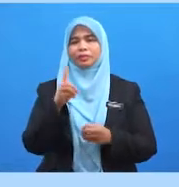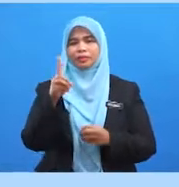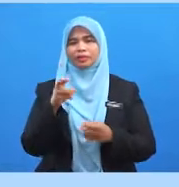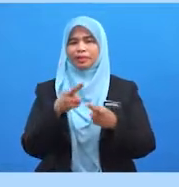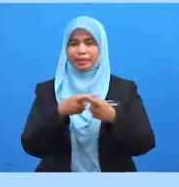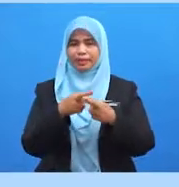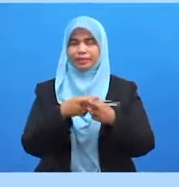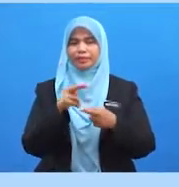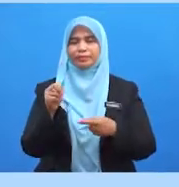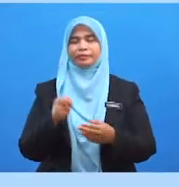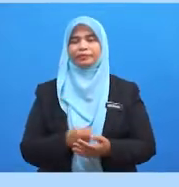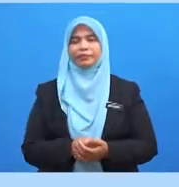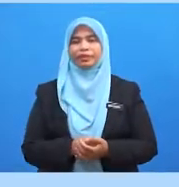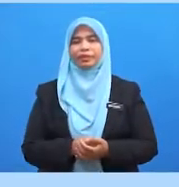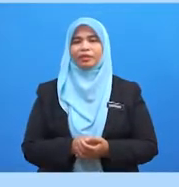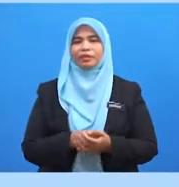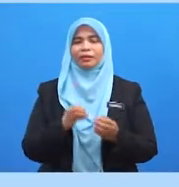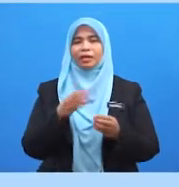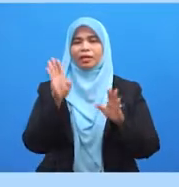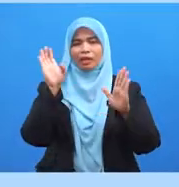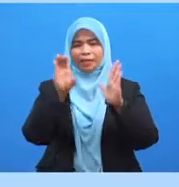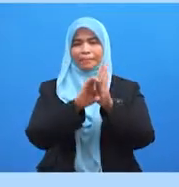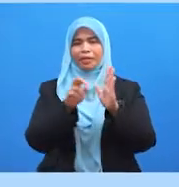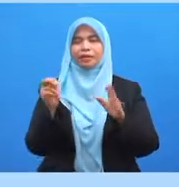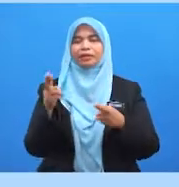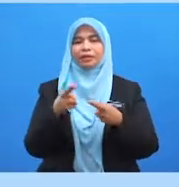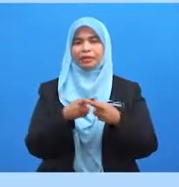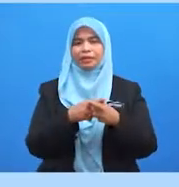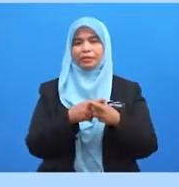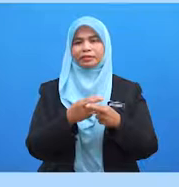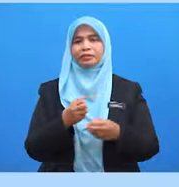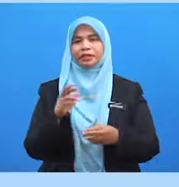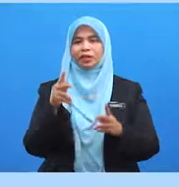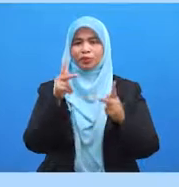Ringkasan eksekutif hanya memberi gambaran ringkas yang spesifik